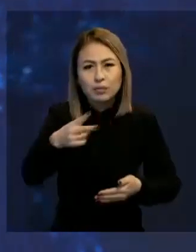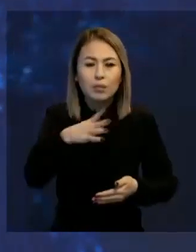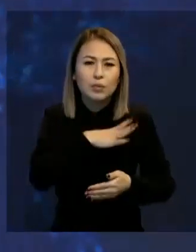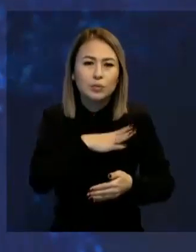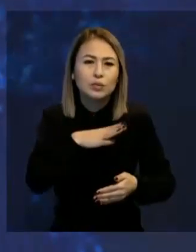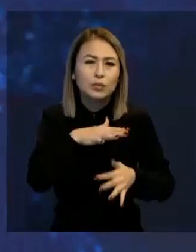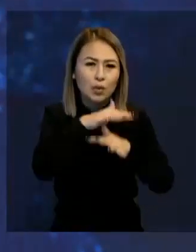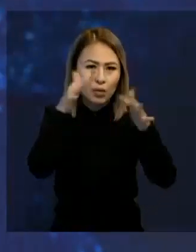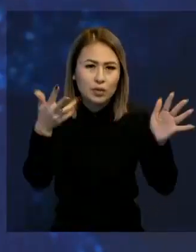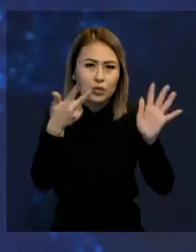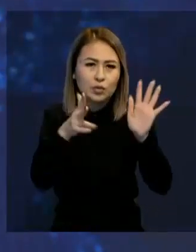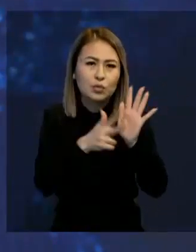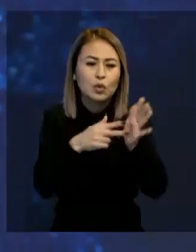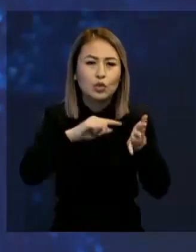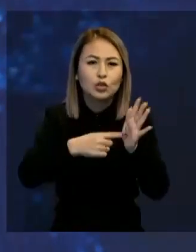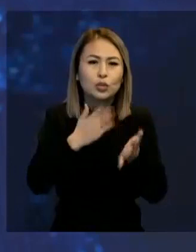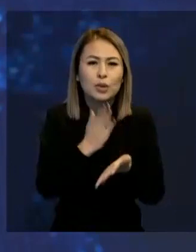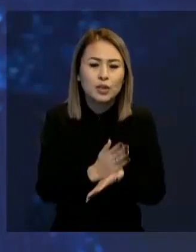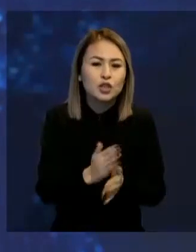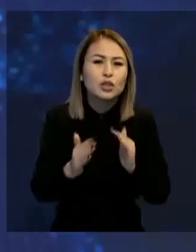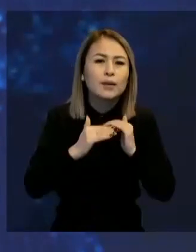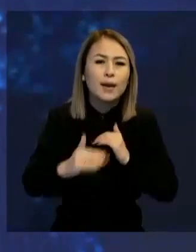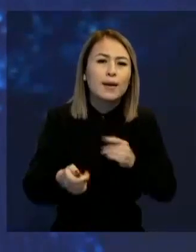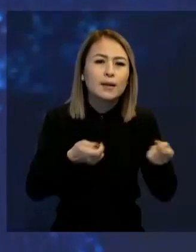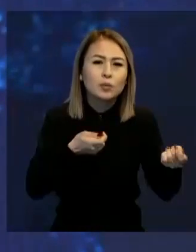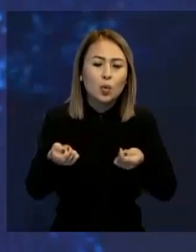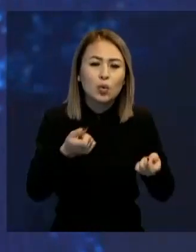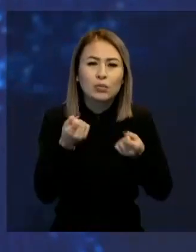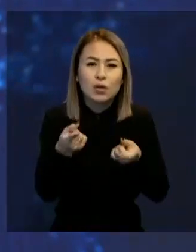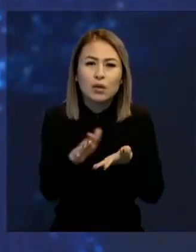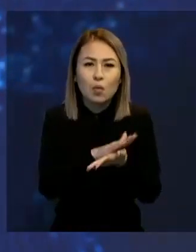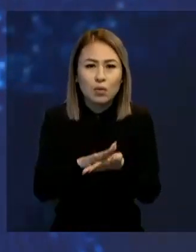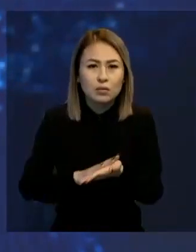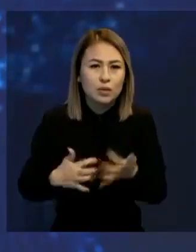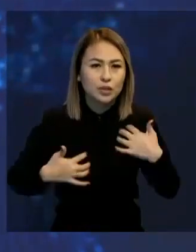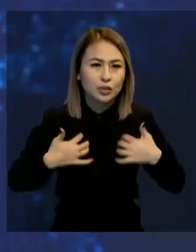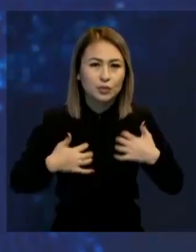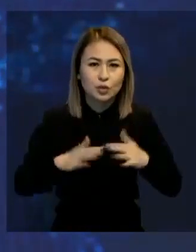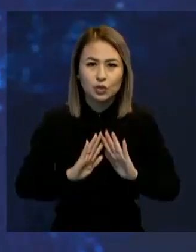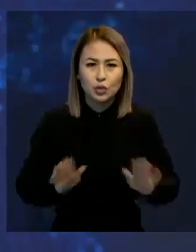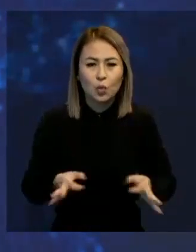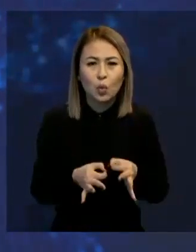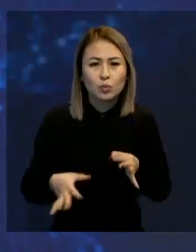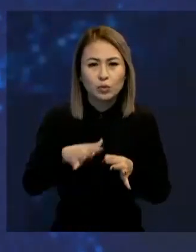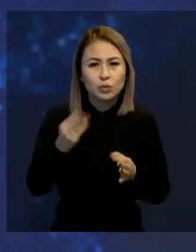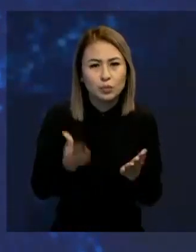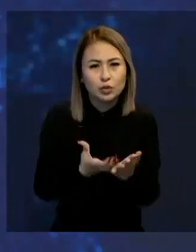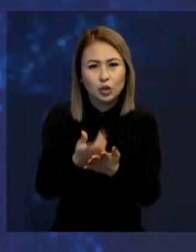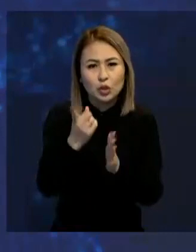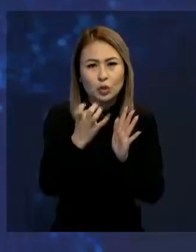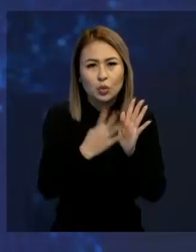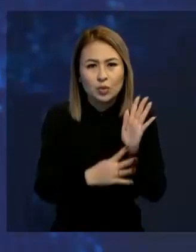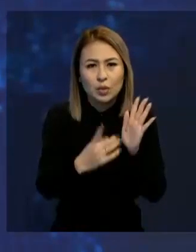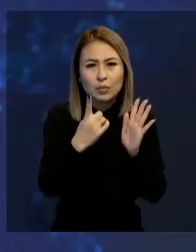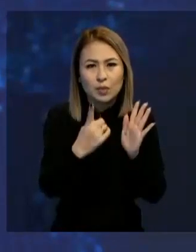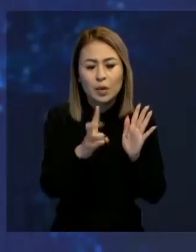үйіндіге толы 38 нүкте анықталған. Жергілікті әкімдік қоқысты тазалауға асығар емес, олар облыстық бюджеттен 191